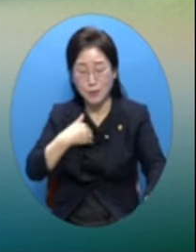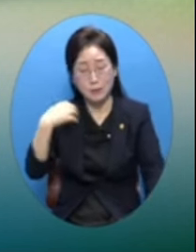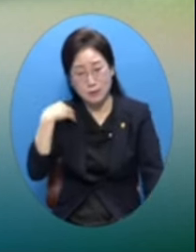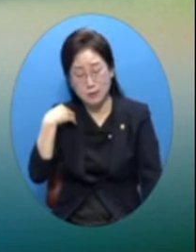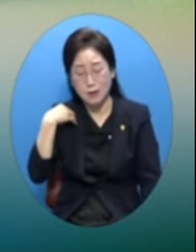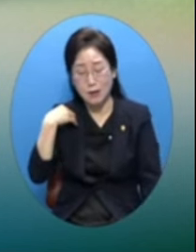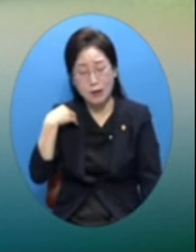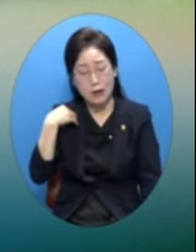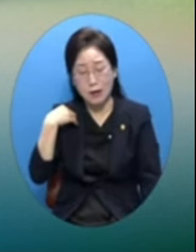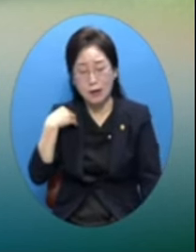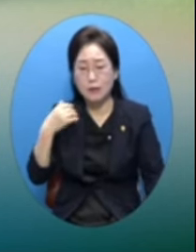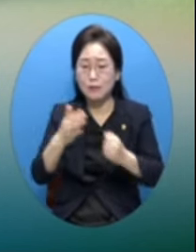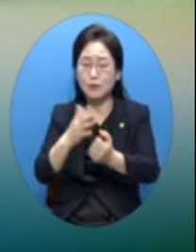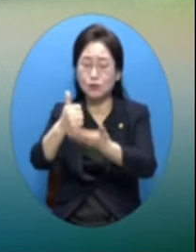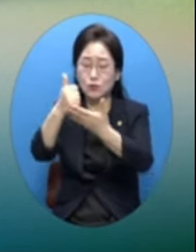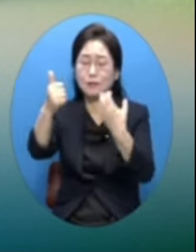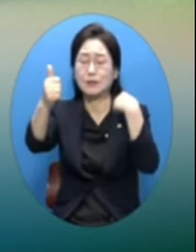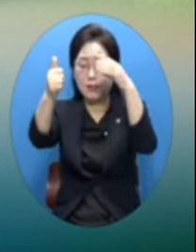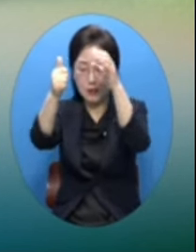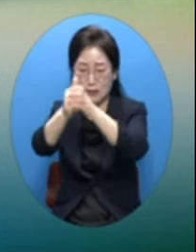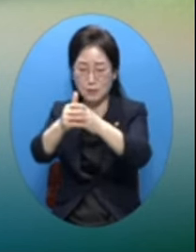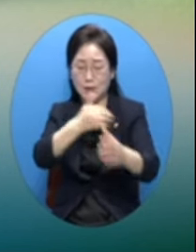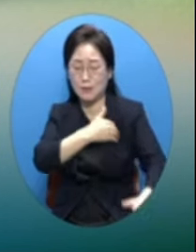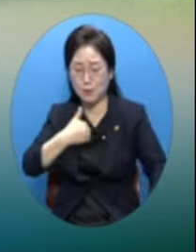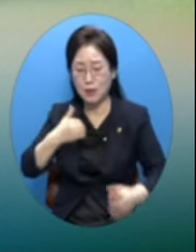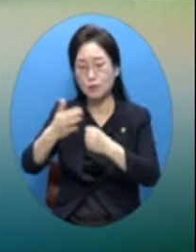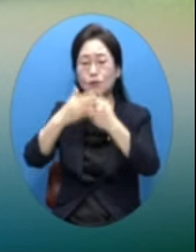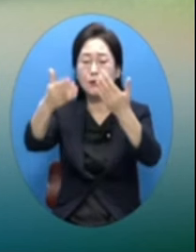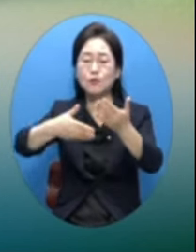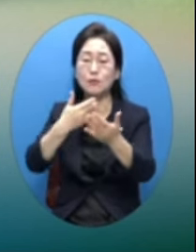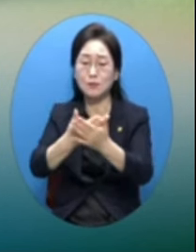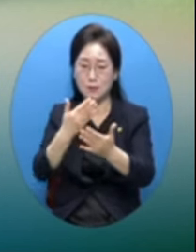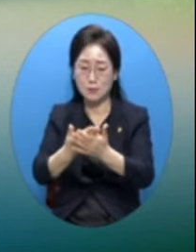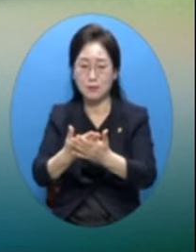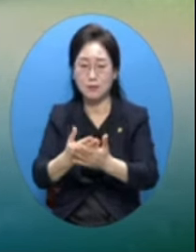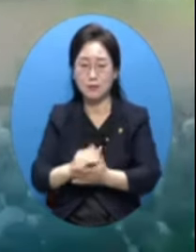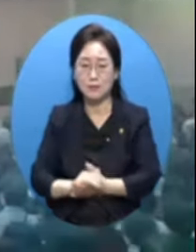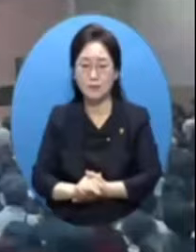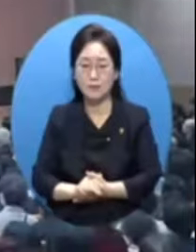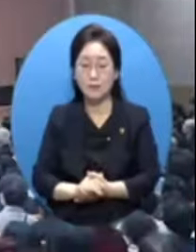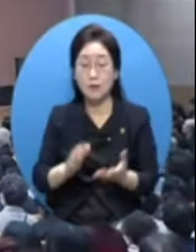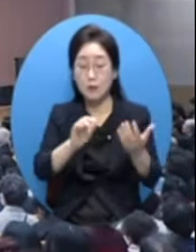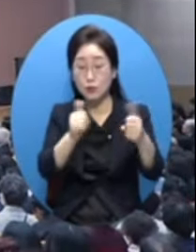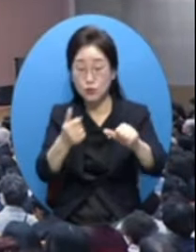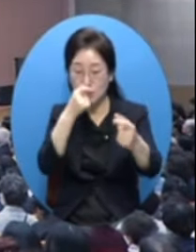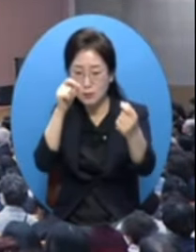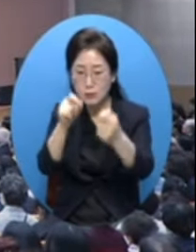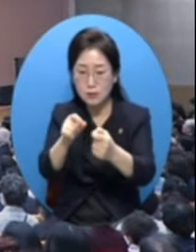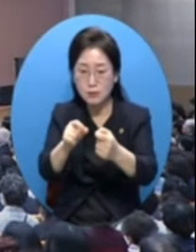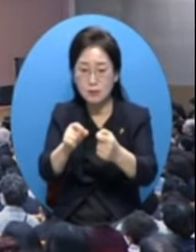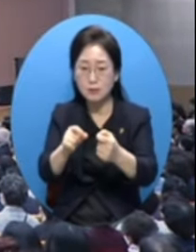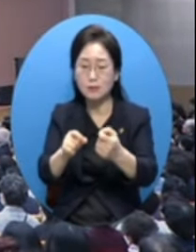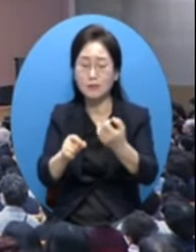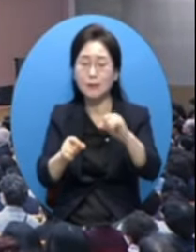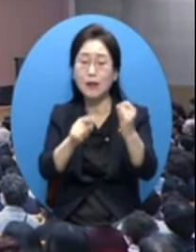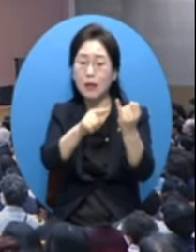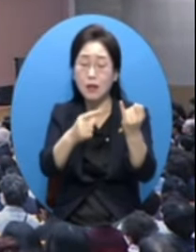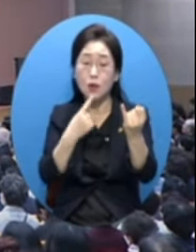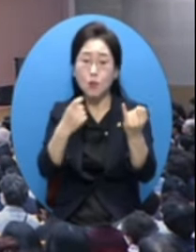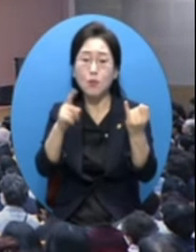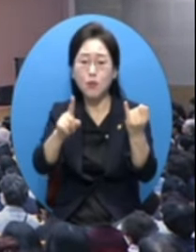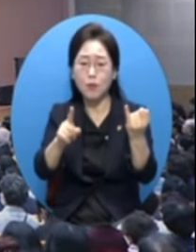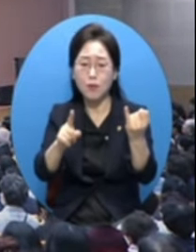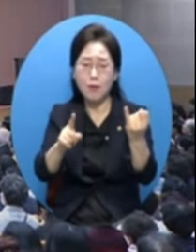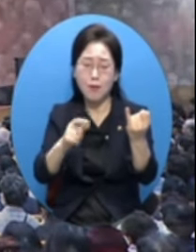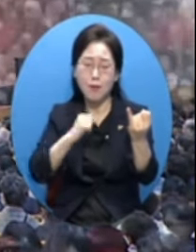주님이 책임지고 감당케 해 주십시오. 죽음을 앞둔 신의 최대 공포는 참을 수 없는